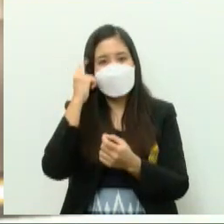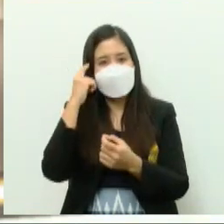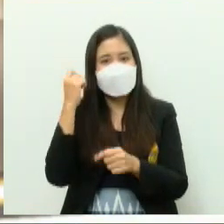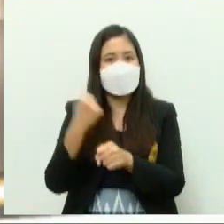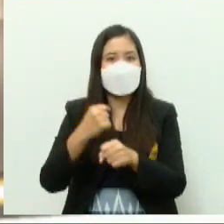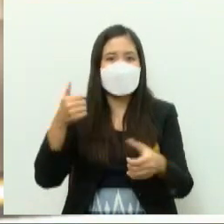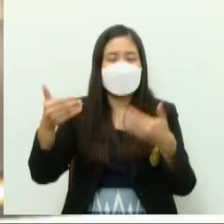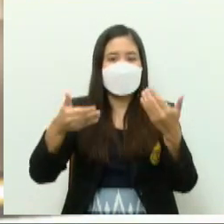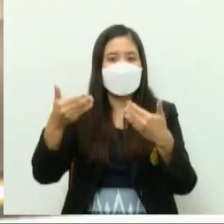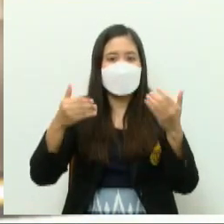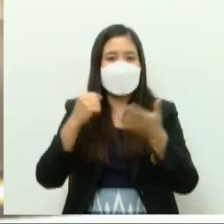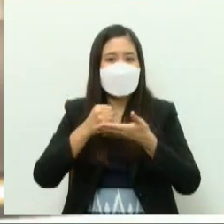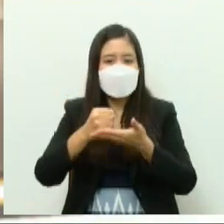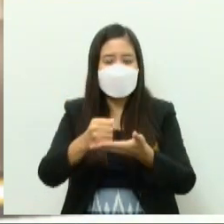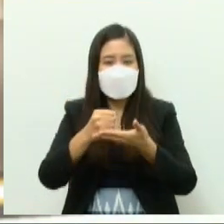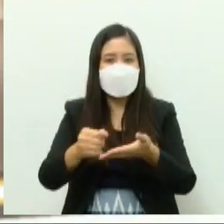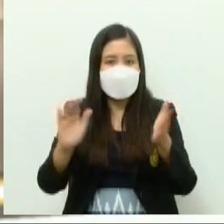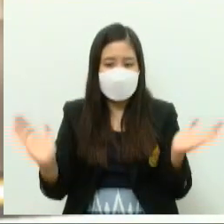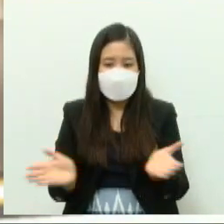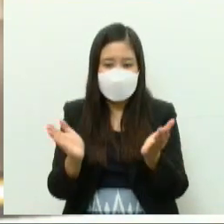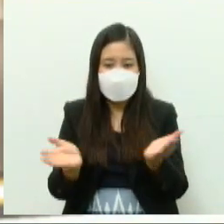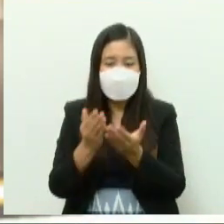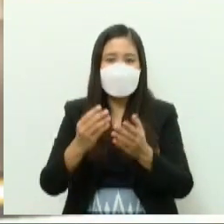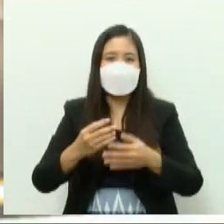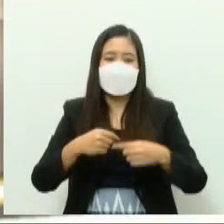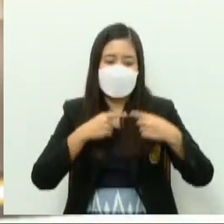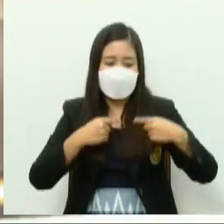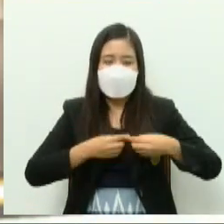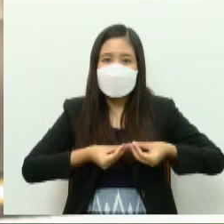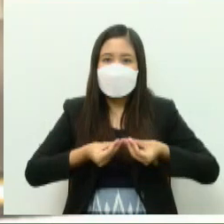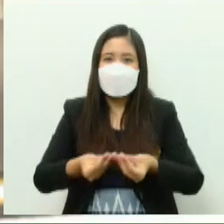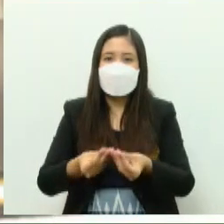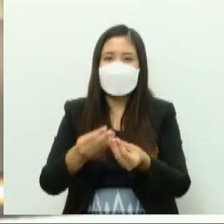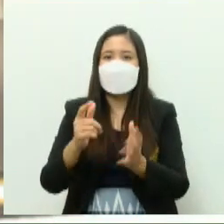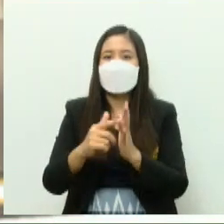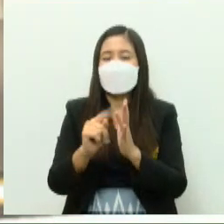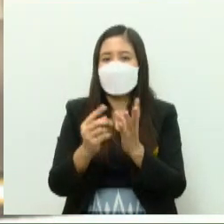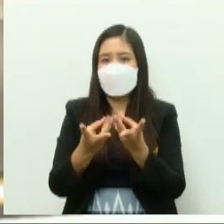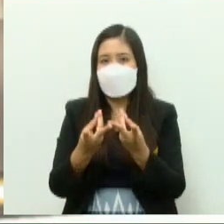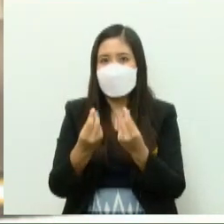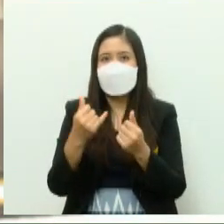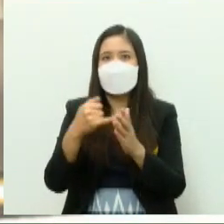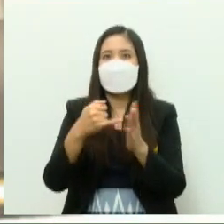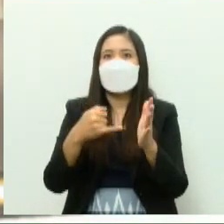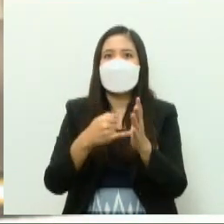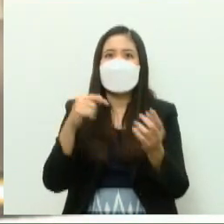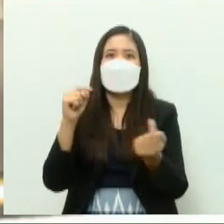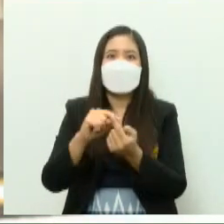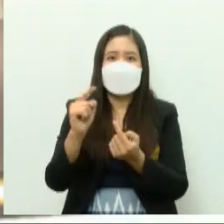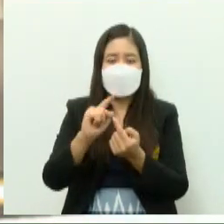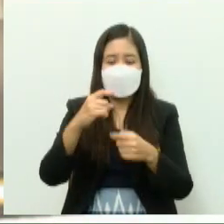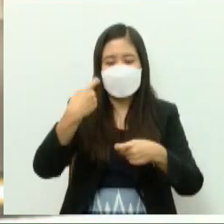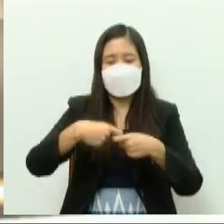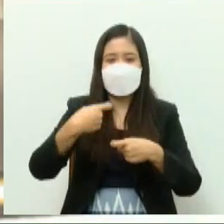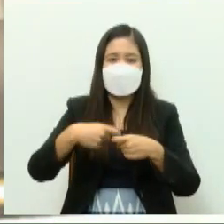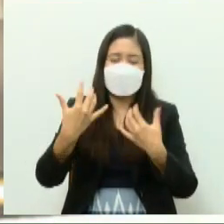กรรมที่ไปช่วยส่งเสริมสนับสนุนและเป็นกำลังใจในระดับเขตพื้นที่การศึกษาด้วยสำหรับเขตที่ยังมีความยุ่งยากใน